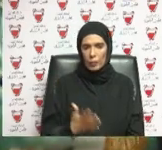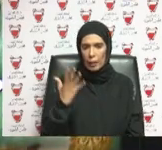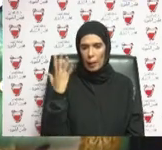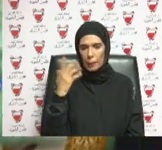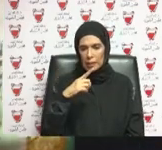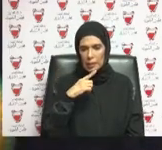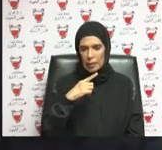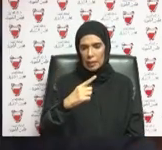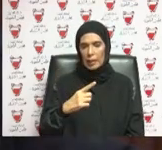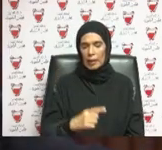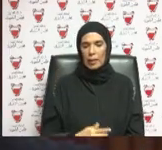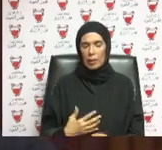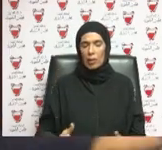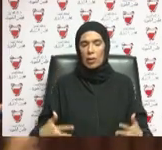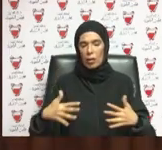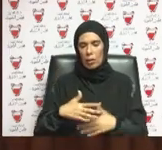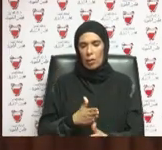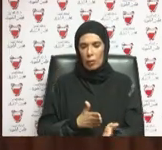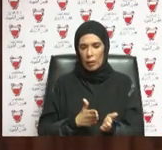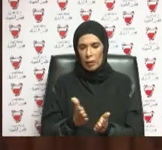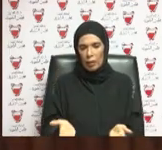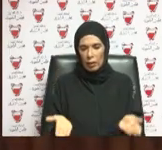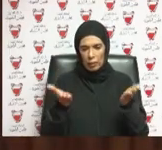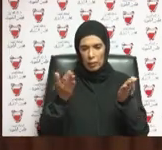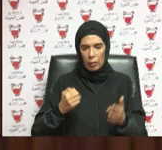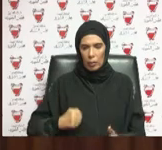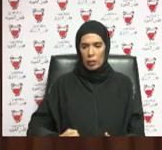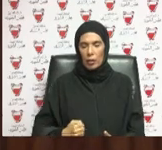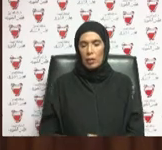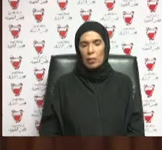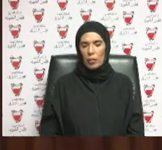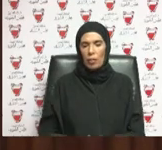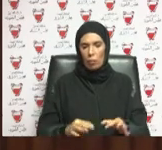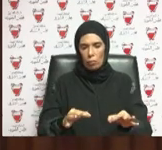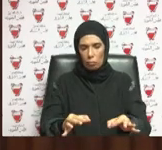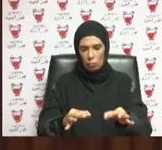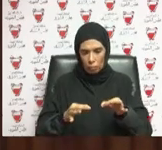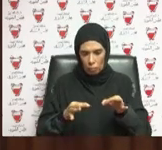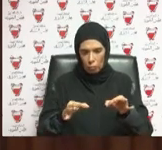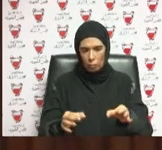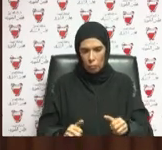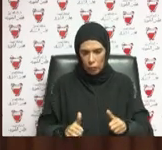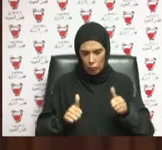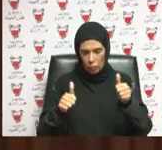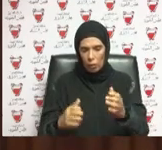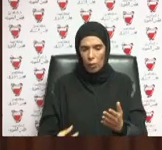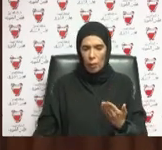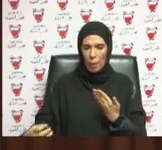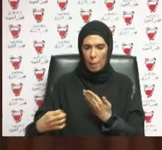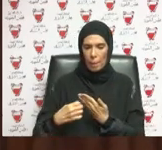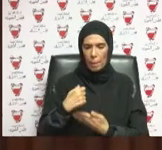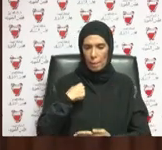50 عام. شارك في مسيرة نهضة البحرين بكل إخلاص وتفاني، من منطلق